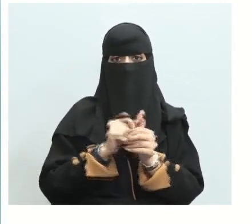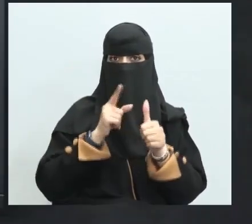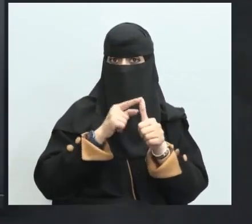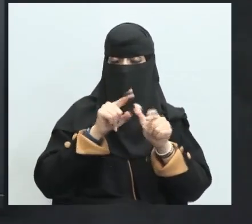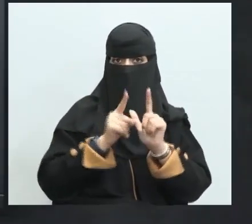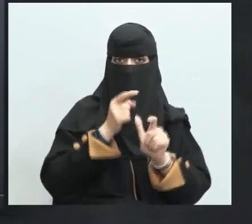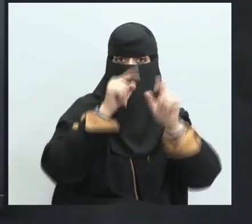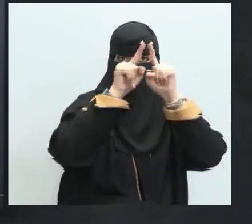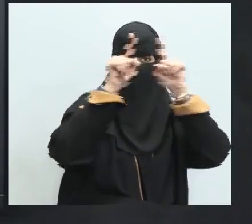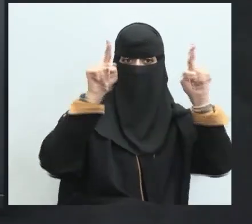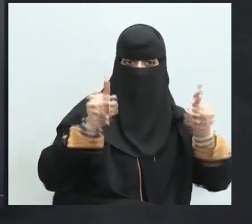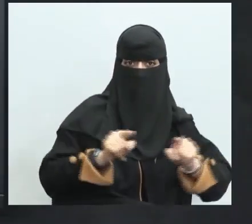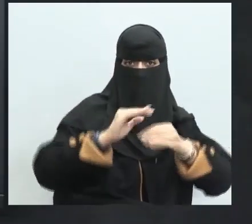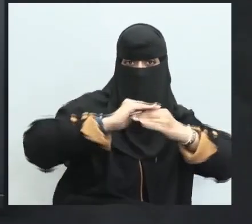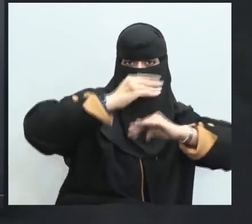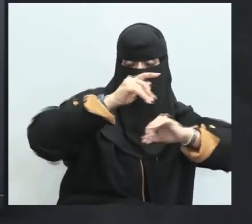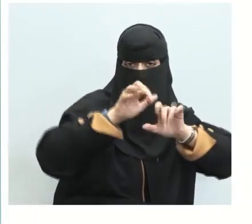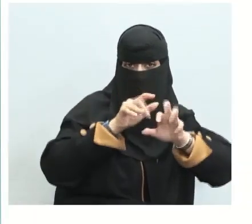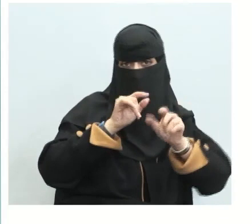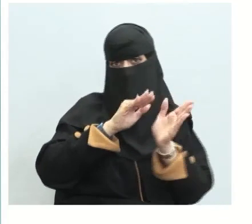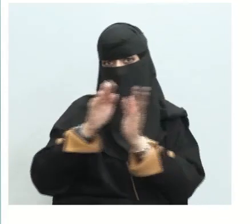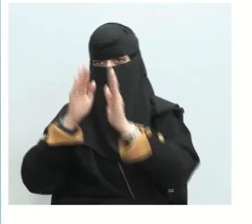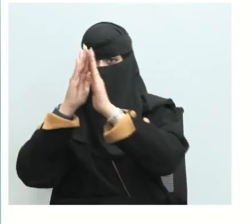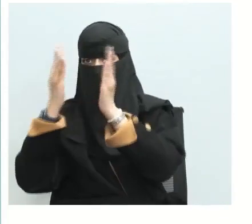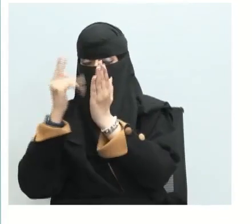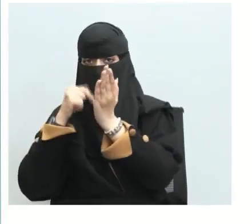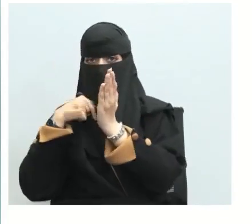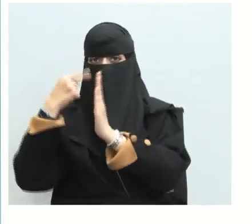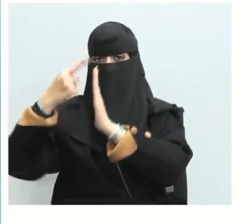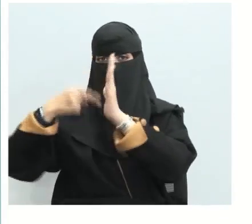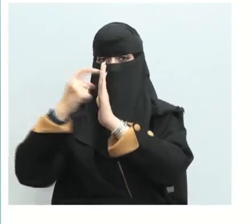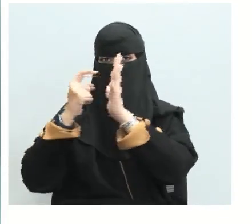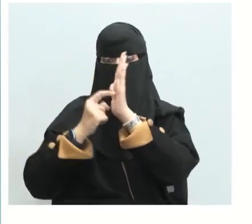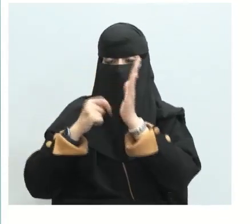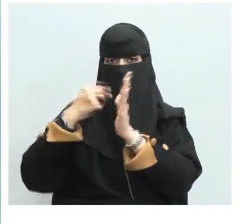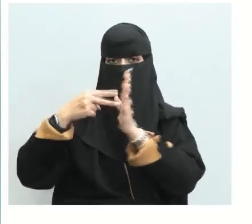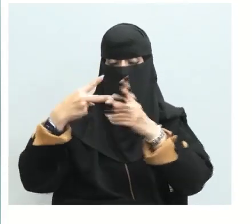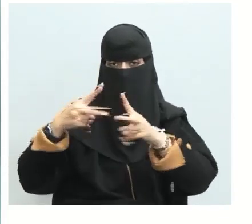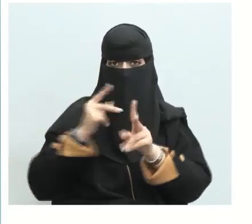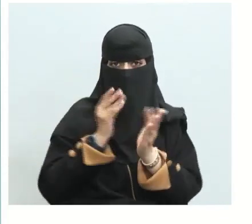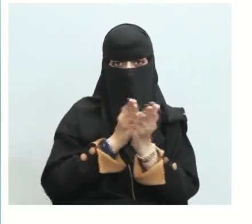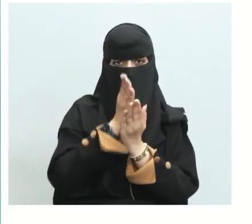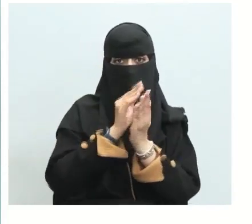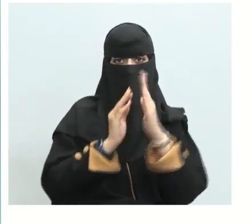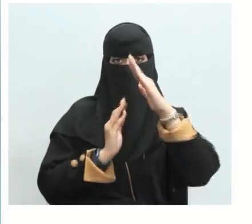ممتاز، مثل حجم الجهاز بالإضافة إلى نظام التشغيل واتجاه